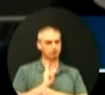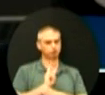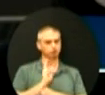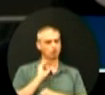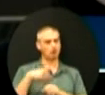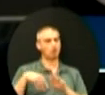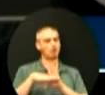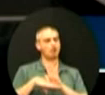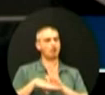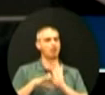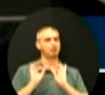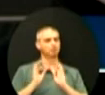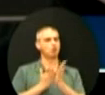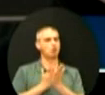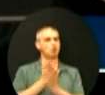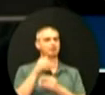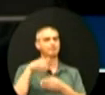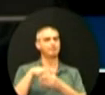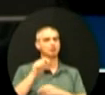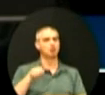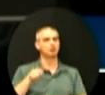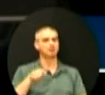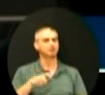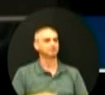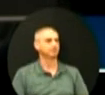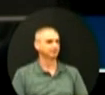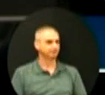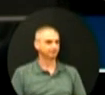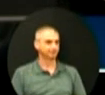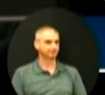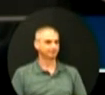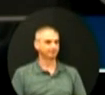על כללי המשחק ההוגנים בכנסת.